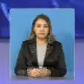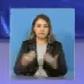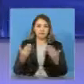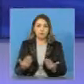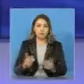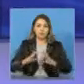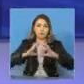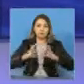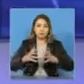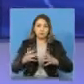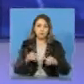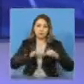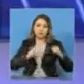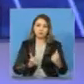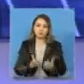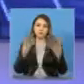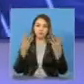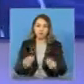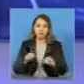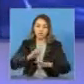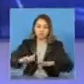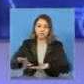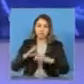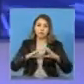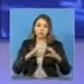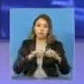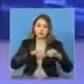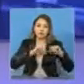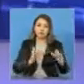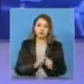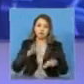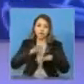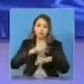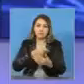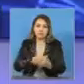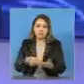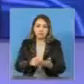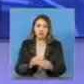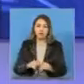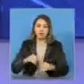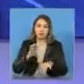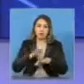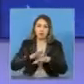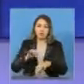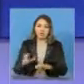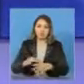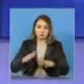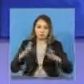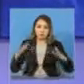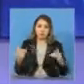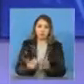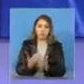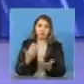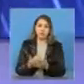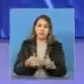Бүгін дүниежүзілік жүрек күні. Елімізде жүрек қан тамырлары ауруына шалдыққандар қатары жылдан жылға көбейіп барады. Жасарғаны да жасырын емес.